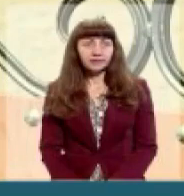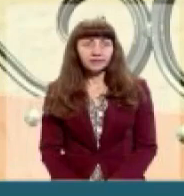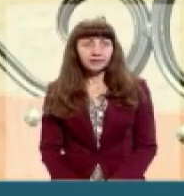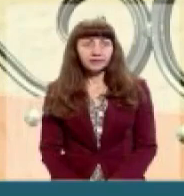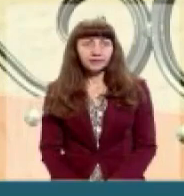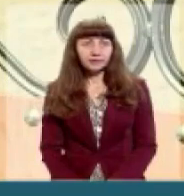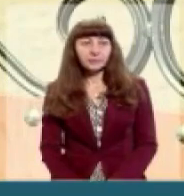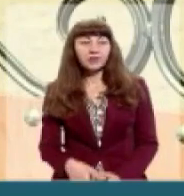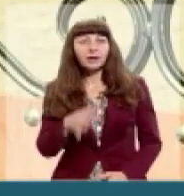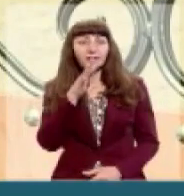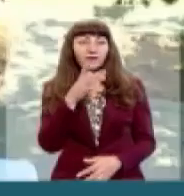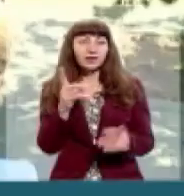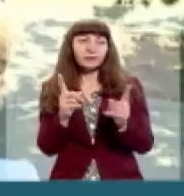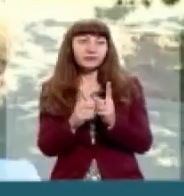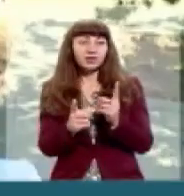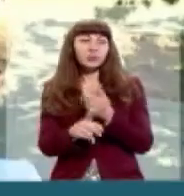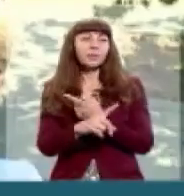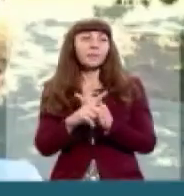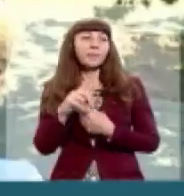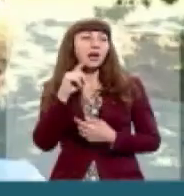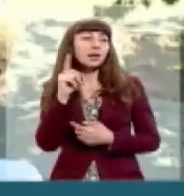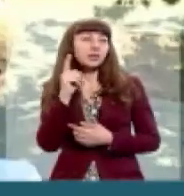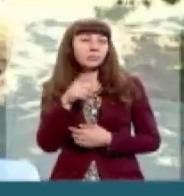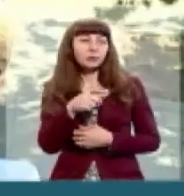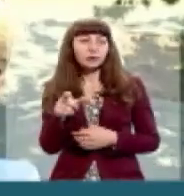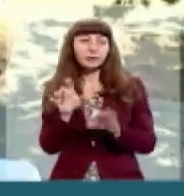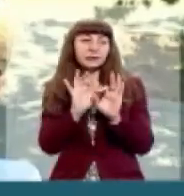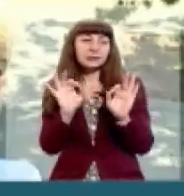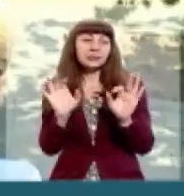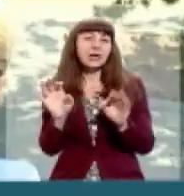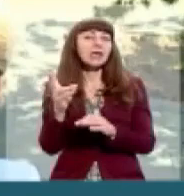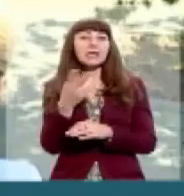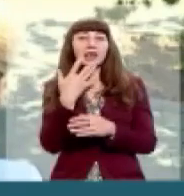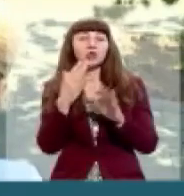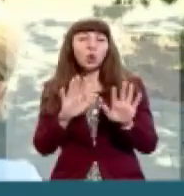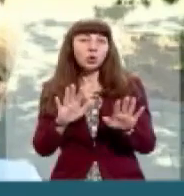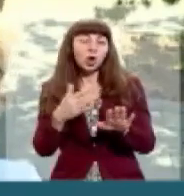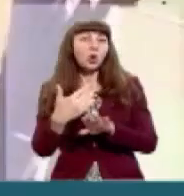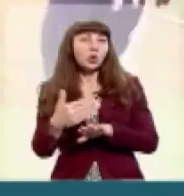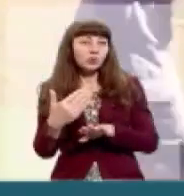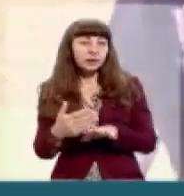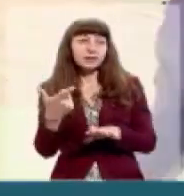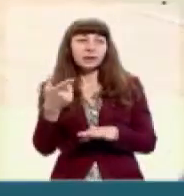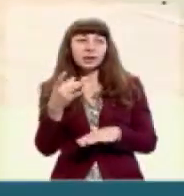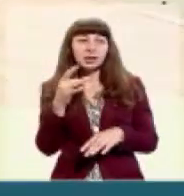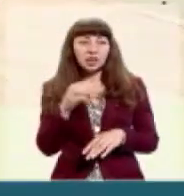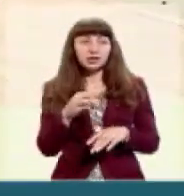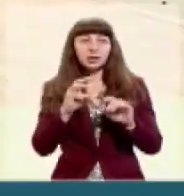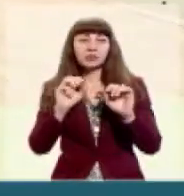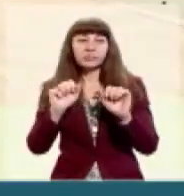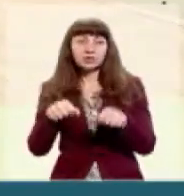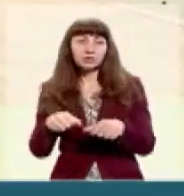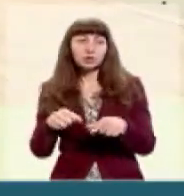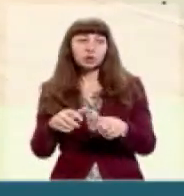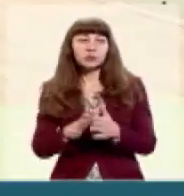тек жеңілдетілген несие жайында мәлімет беріліп қана қоймай, бос жұмыс орындары туралы да айтылды. Өзге қалалардың да өкілдері арнайы келген.